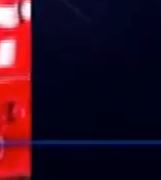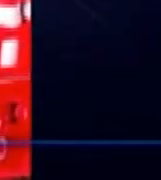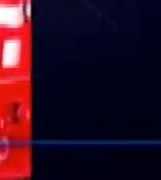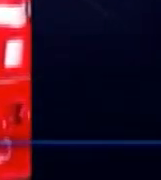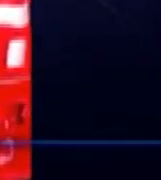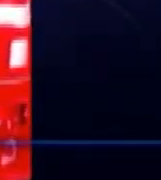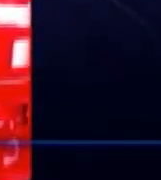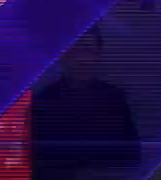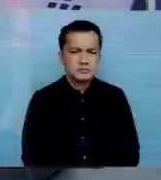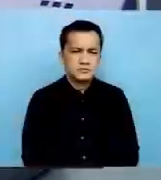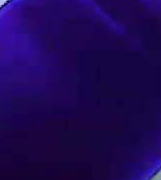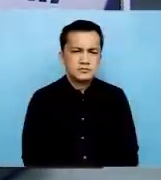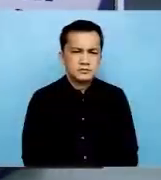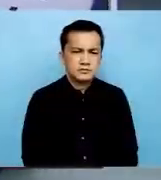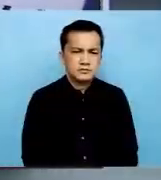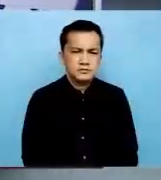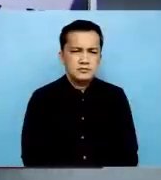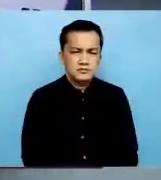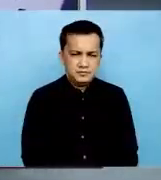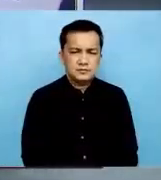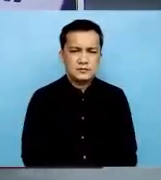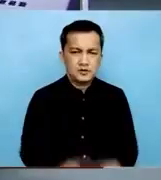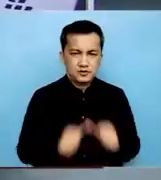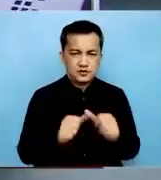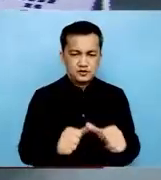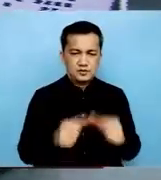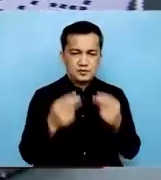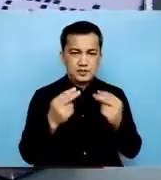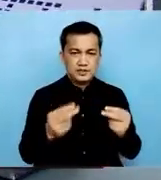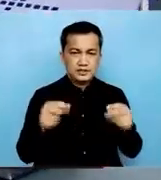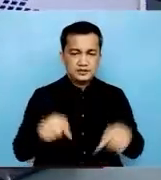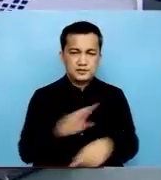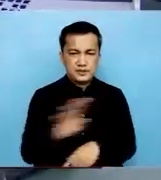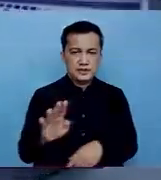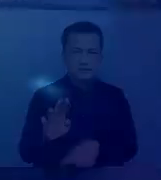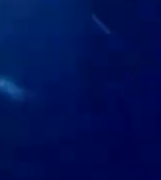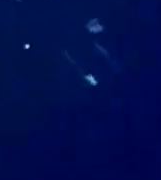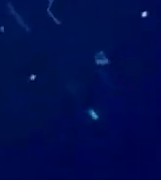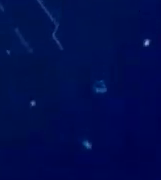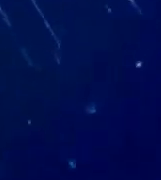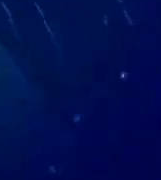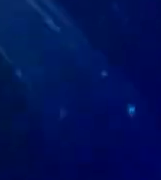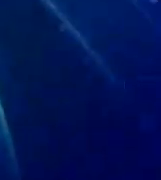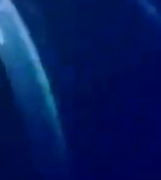kalsada. Tuloy-tuloy ang balitan dito sa Frontline Tonight.